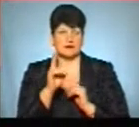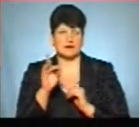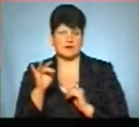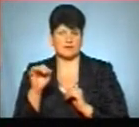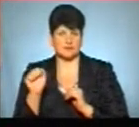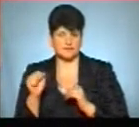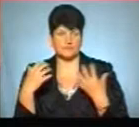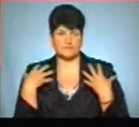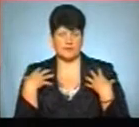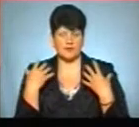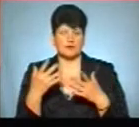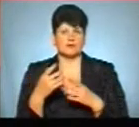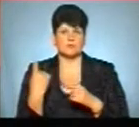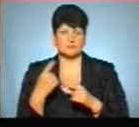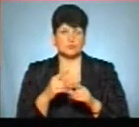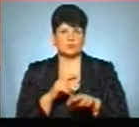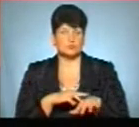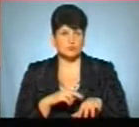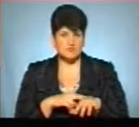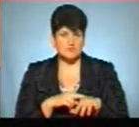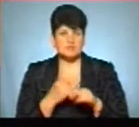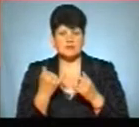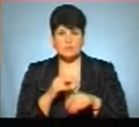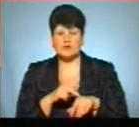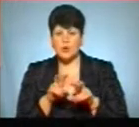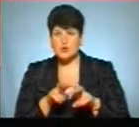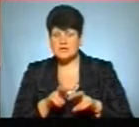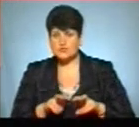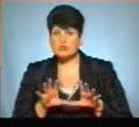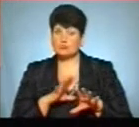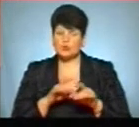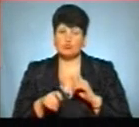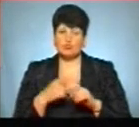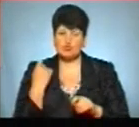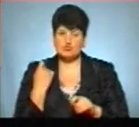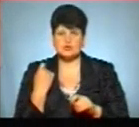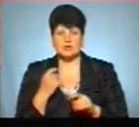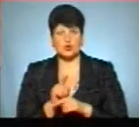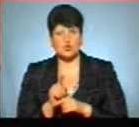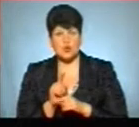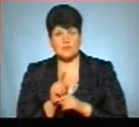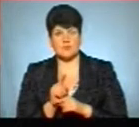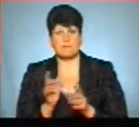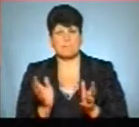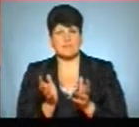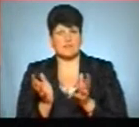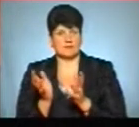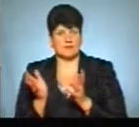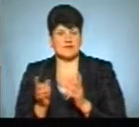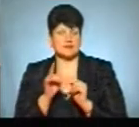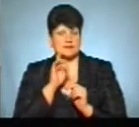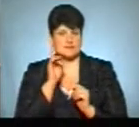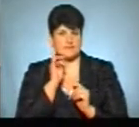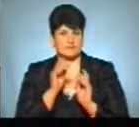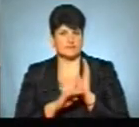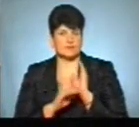його словами, наразі поліцейські розслідують, чи були порушені норми утримання зелених насаджень. Про це говоритимемо сьогодні. Гість студії